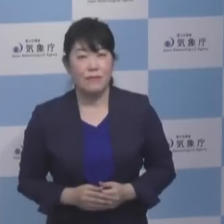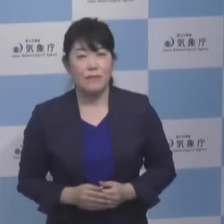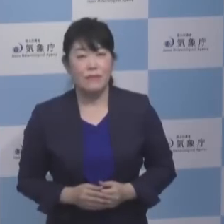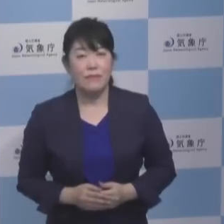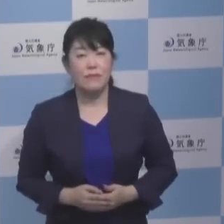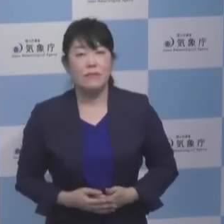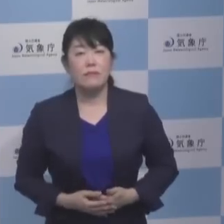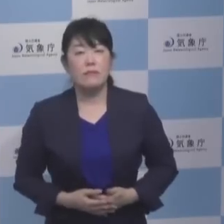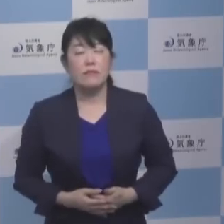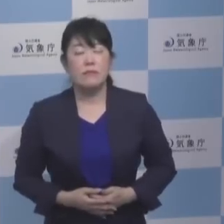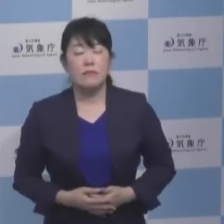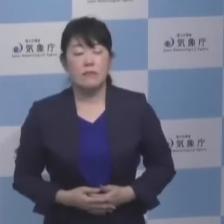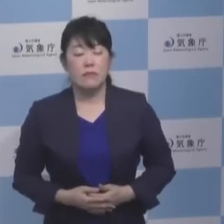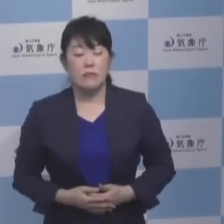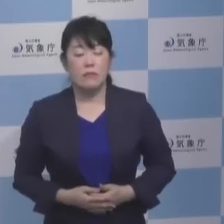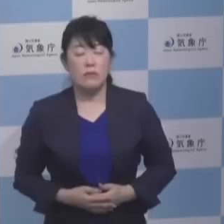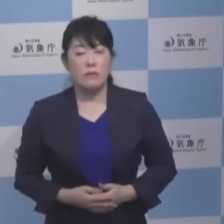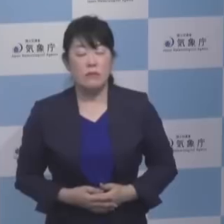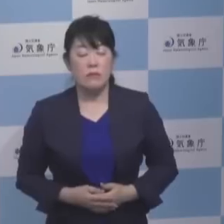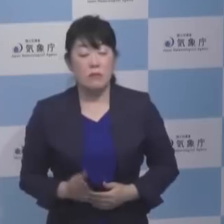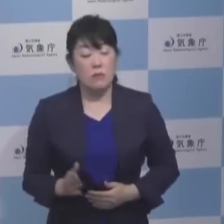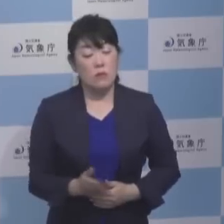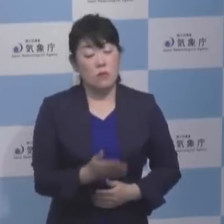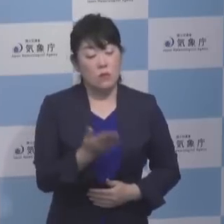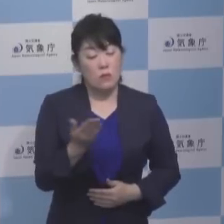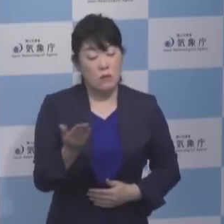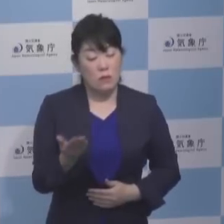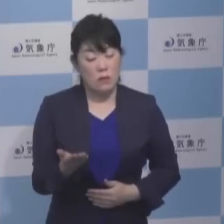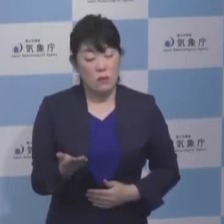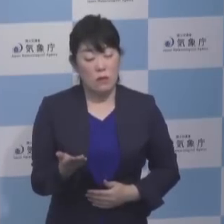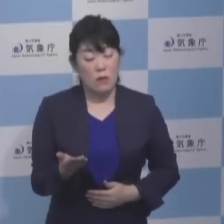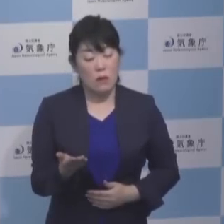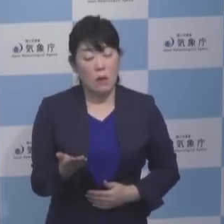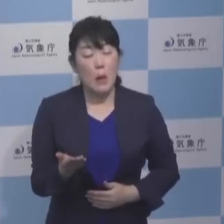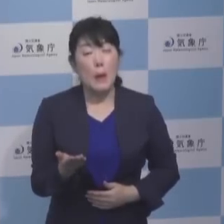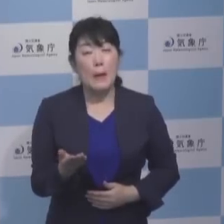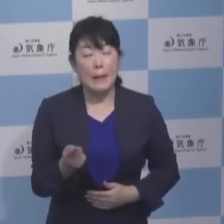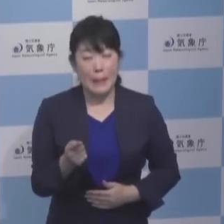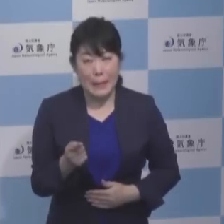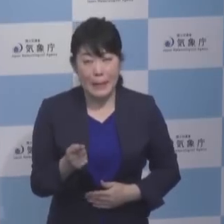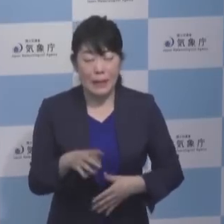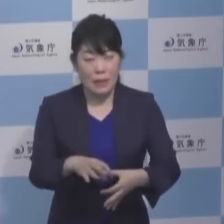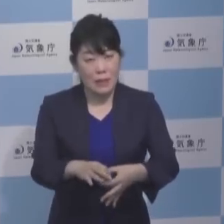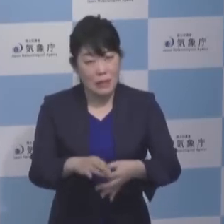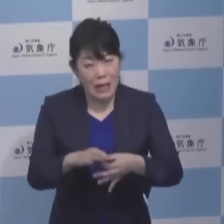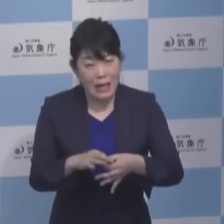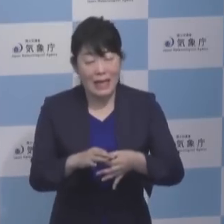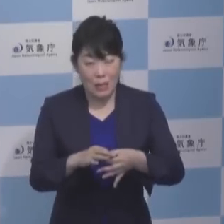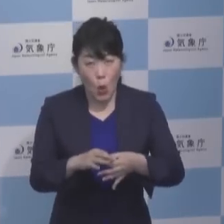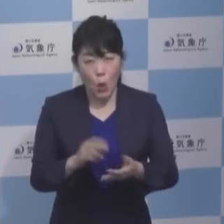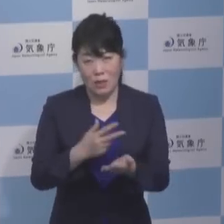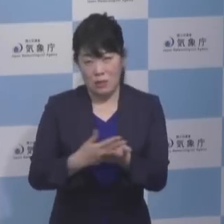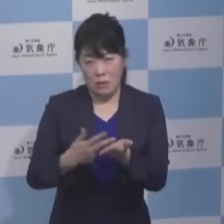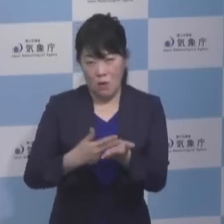はい、でめくっていただくと、次は、関連の資料のリンク集です。